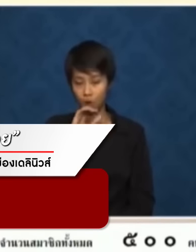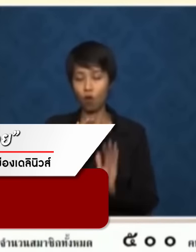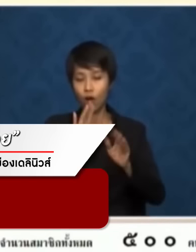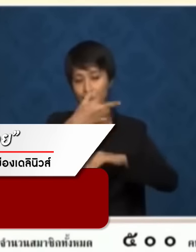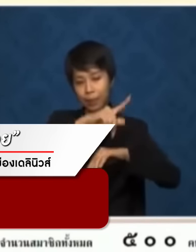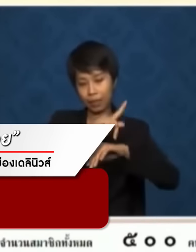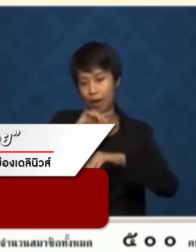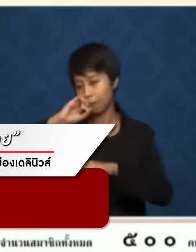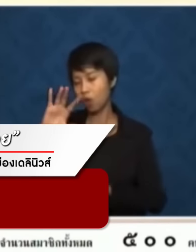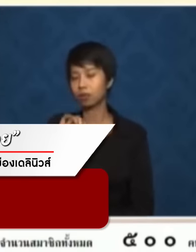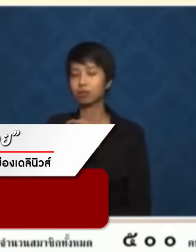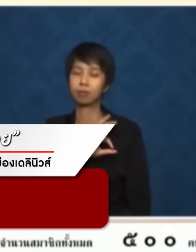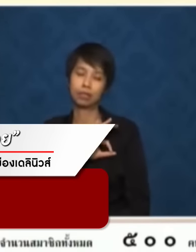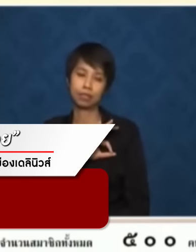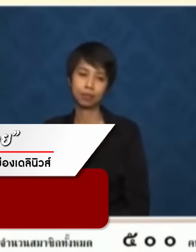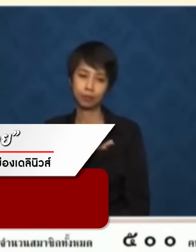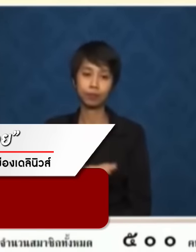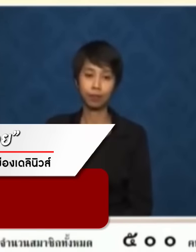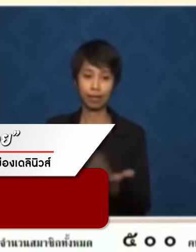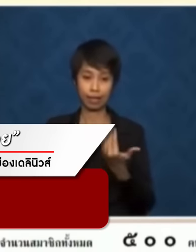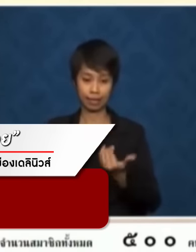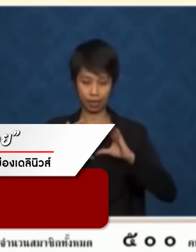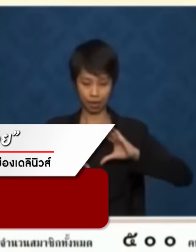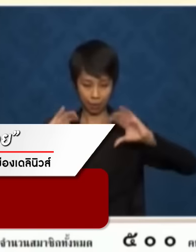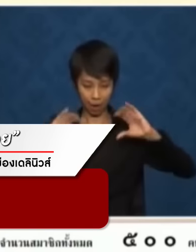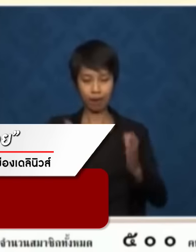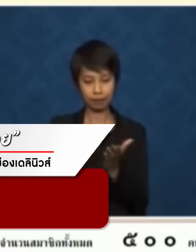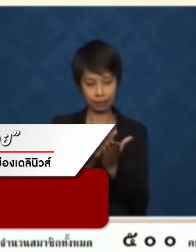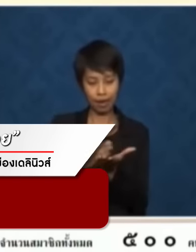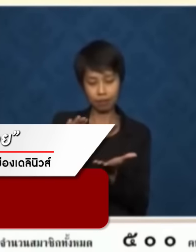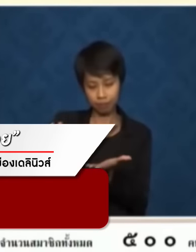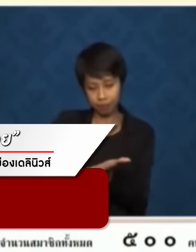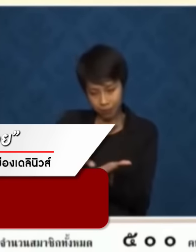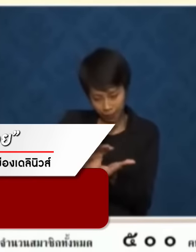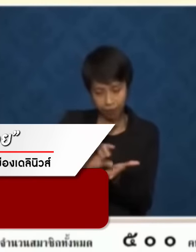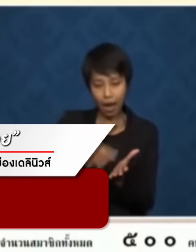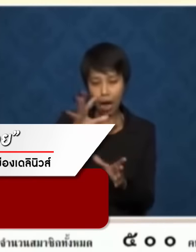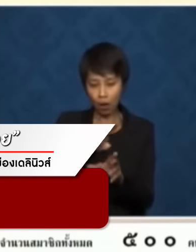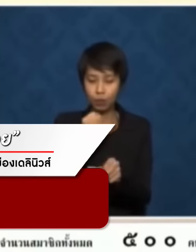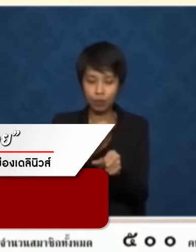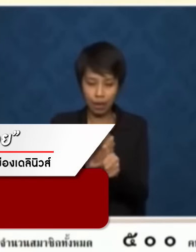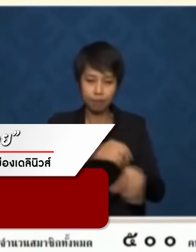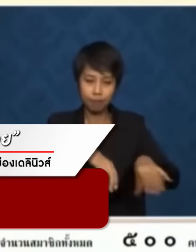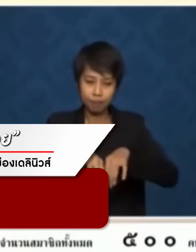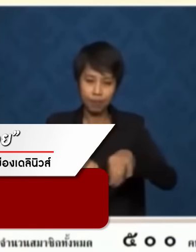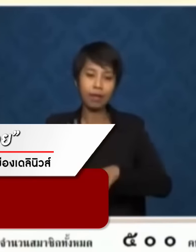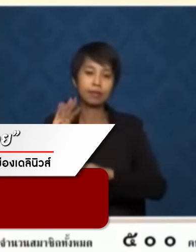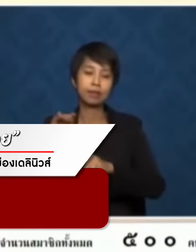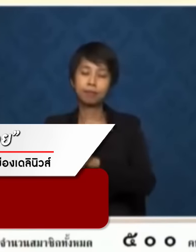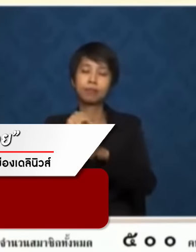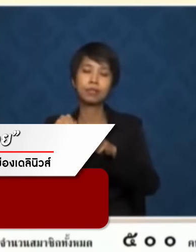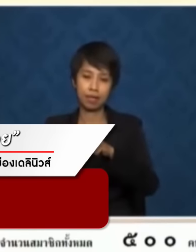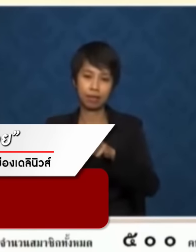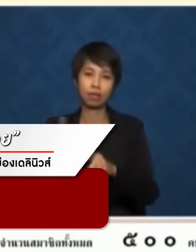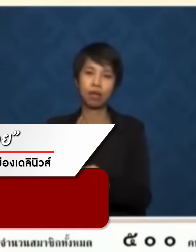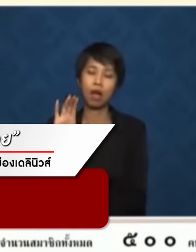ครับแล้วก็ผมก็เชื่อว่านะครับไม่ได้ผมเชื่อหรอกรัฐมนตรีว่าการกระทรวงการคลังเนี่ยคุณพิชัยเนี่ยครับเขาก็ยืนยันว่าไ